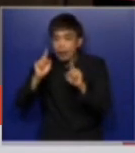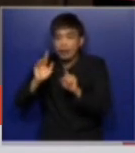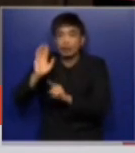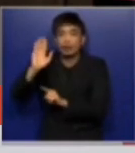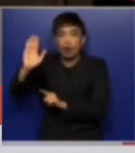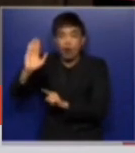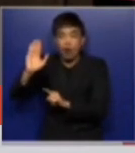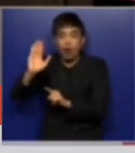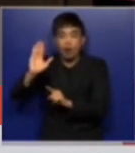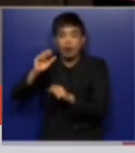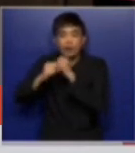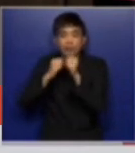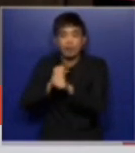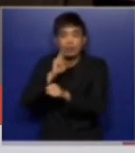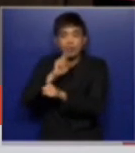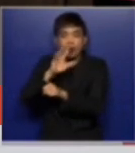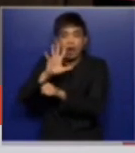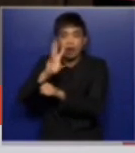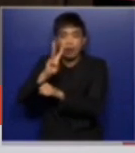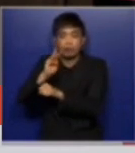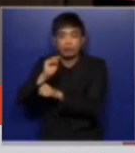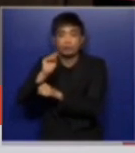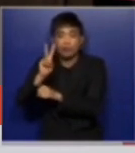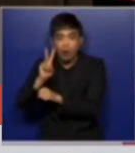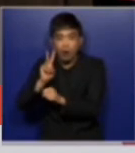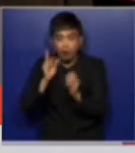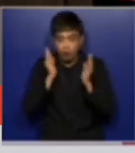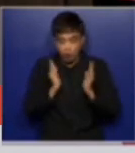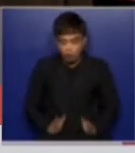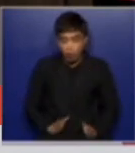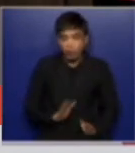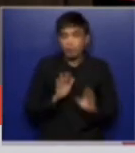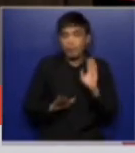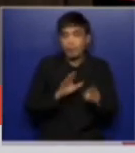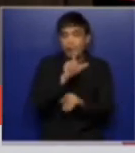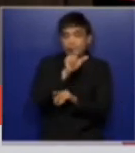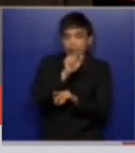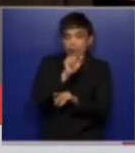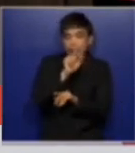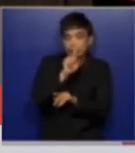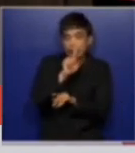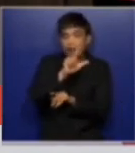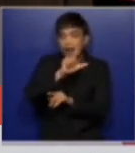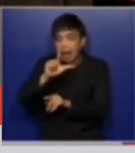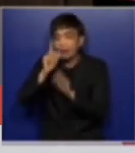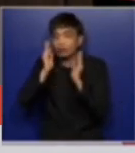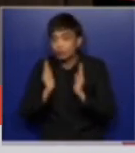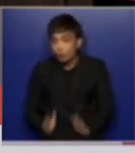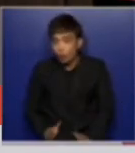ในปี2562ประชากรจำนวน21ล้านคนครับพบว่า